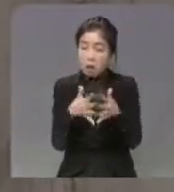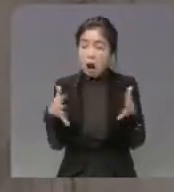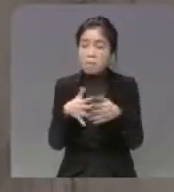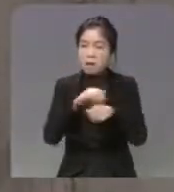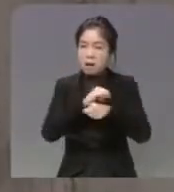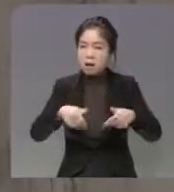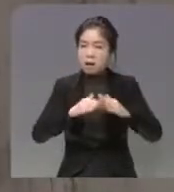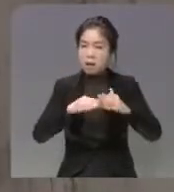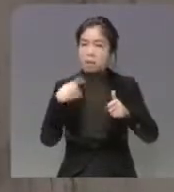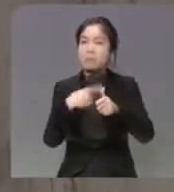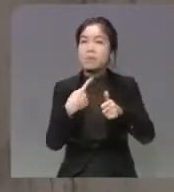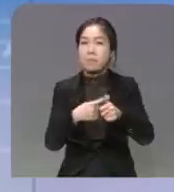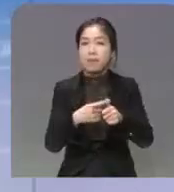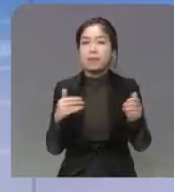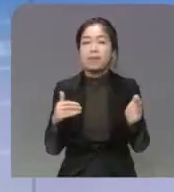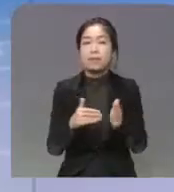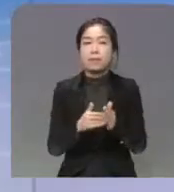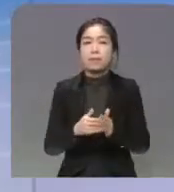비판했습니다.